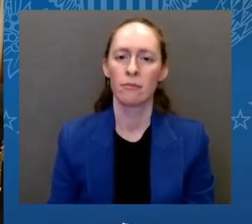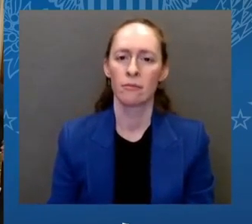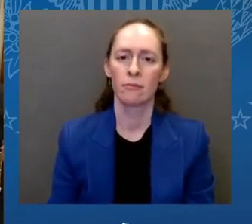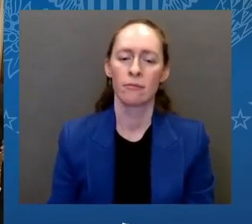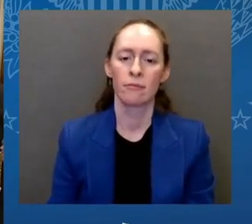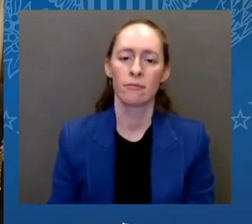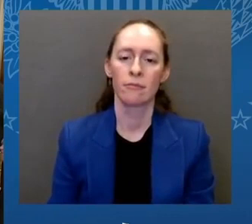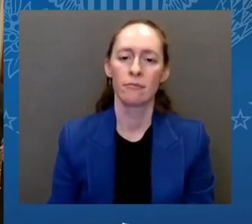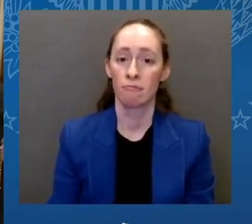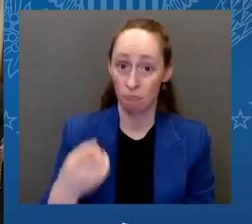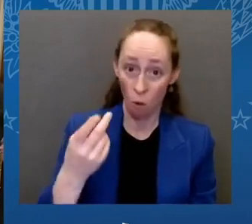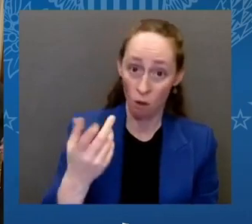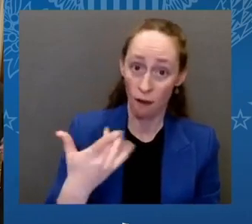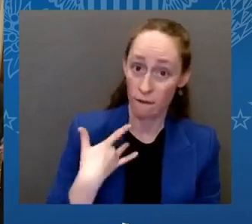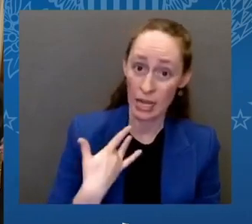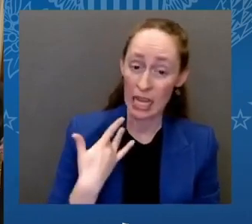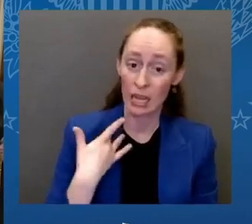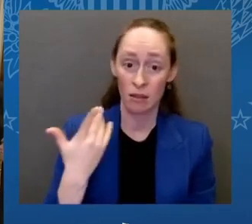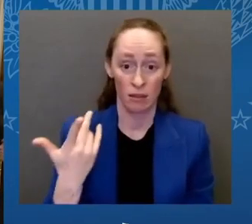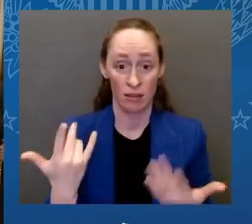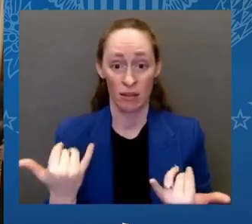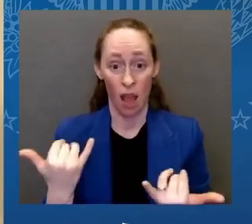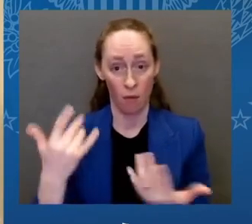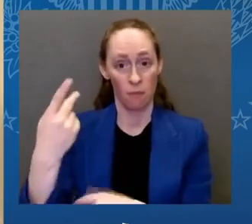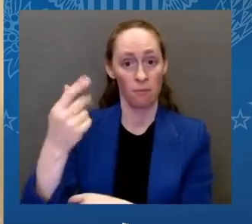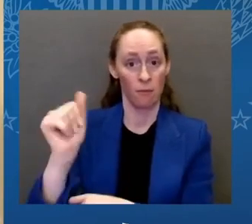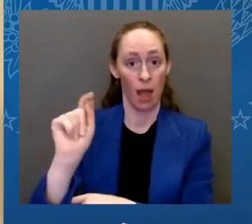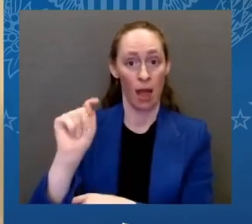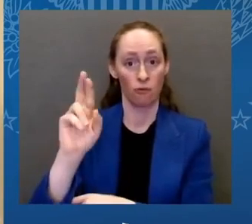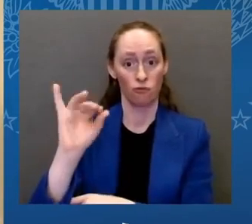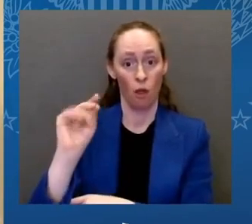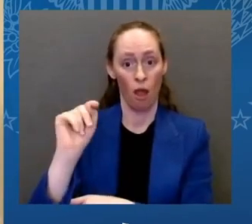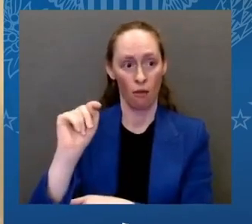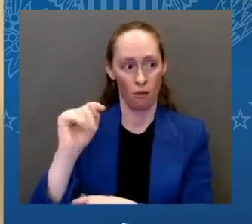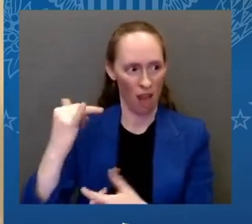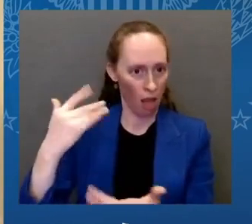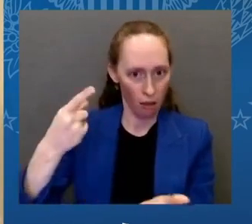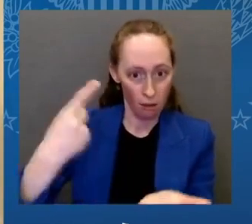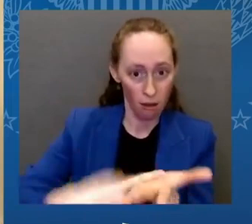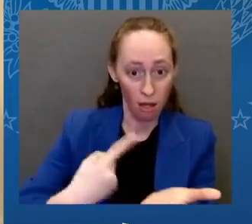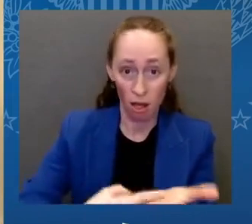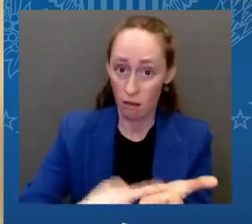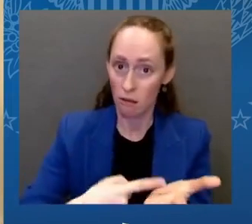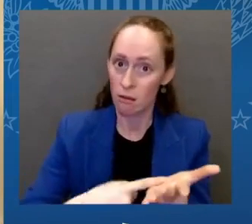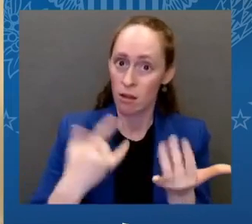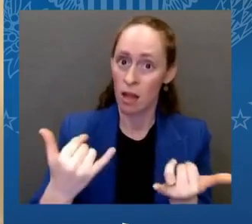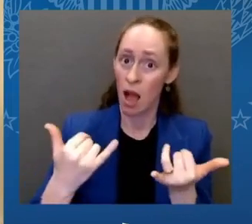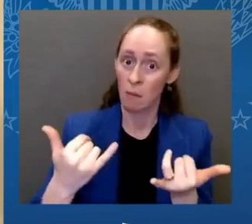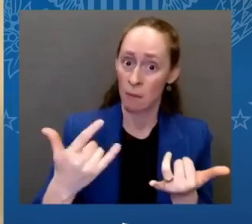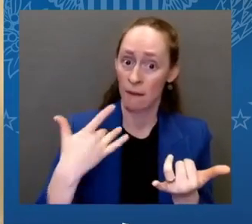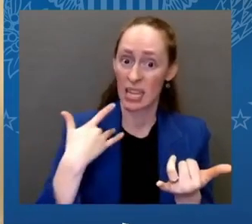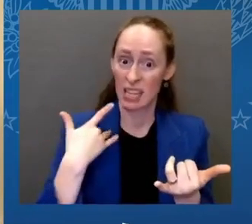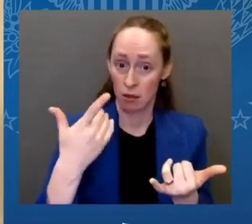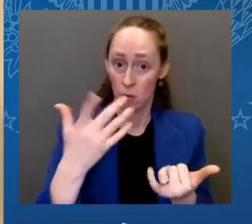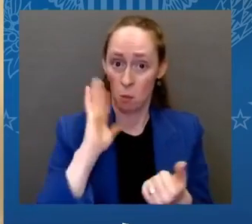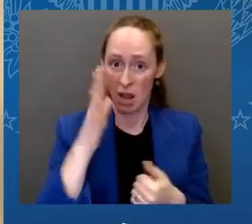того, як буде послано патріотина до України? Я хочу спочатку відповісти на першу половину вашого запитання. Ви знаєте,